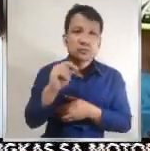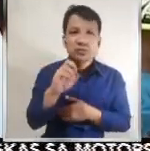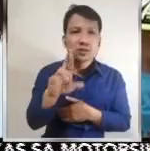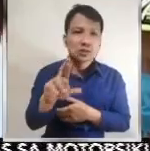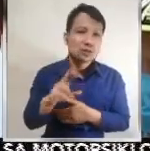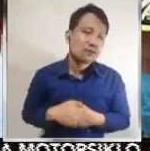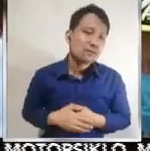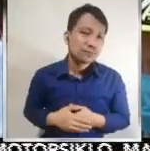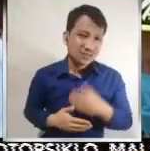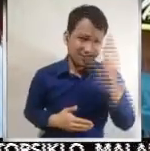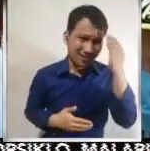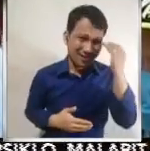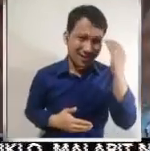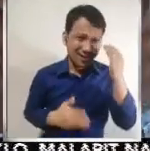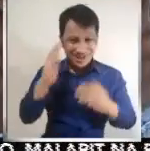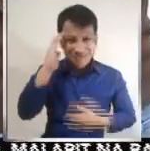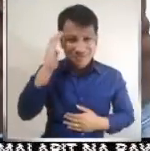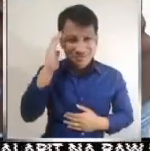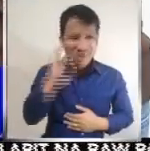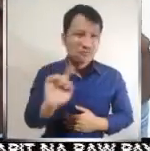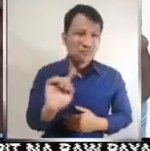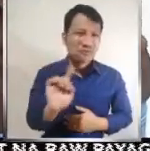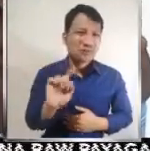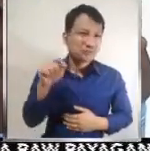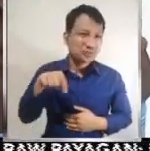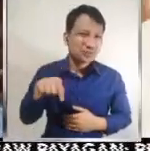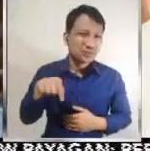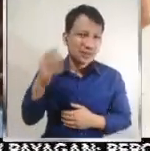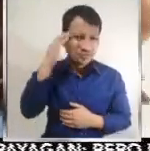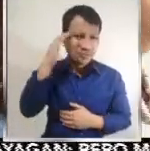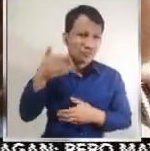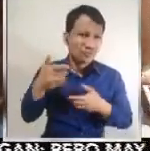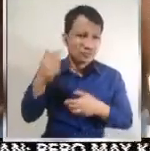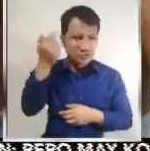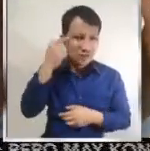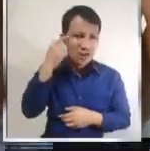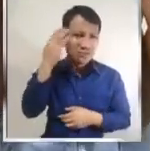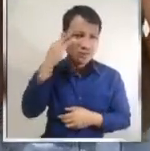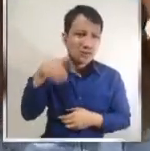ano talagang kailangan namin. Mav Gonzalez, Nakatutok, 24 Oras.